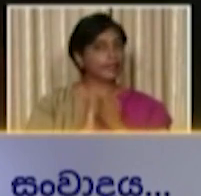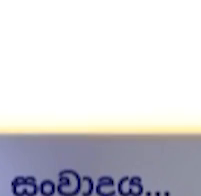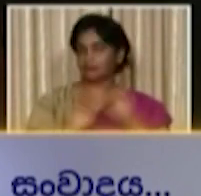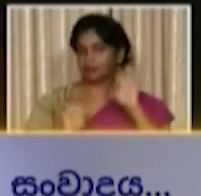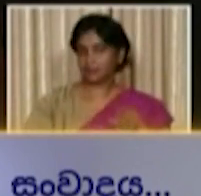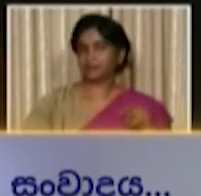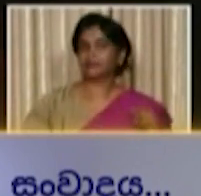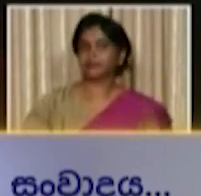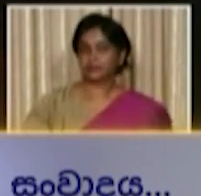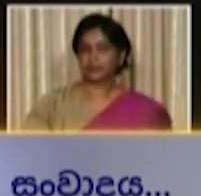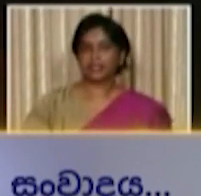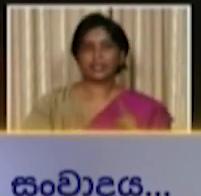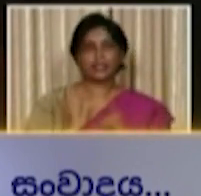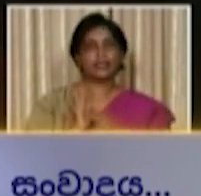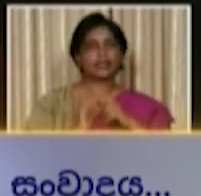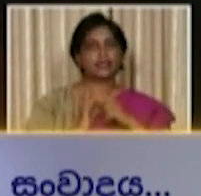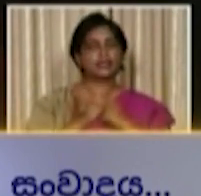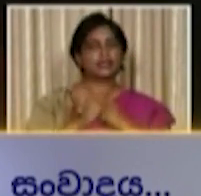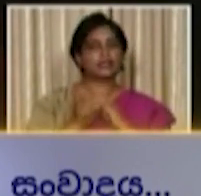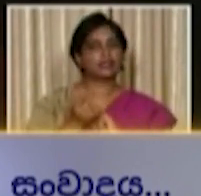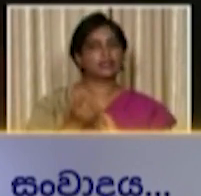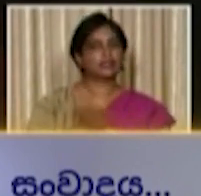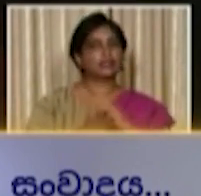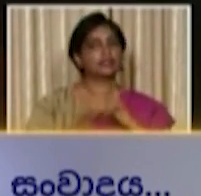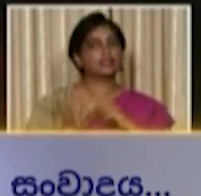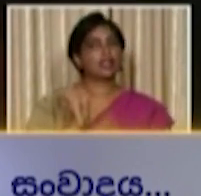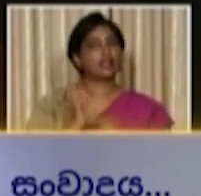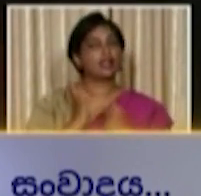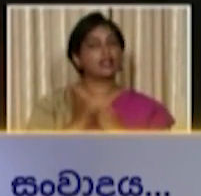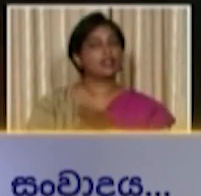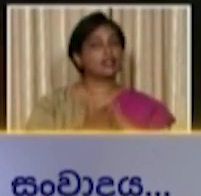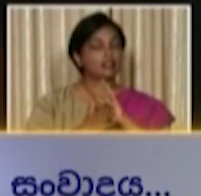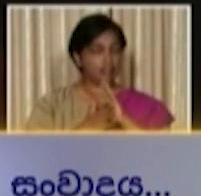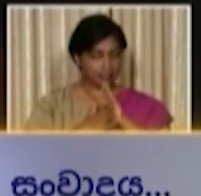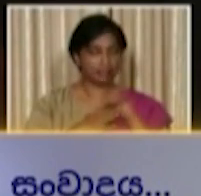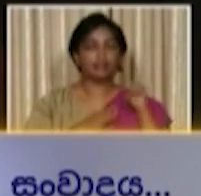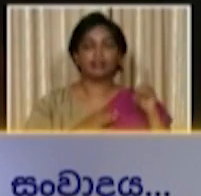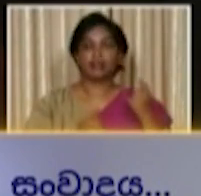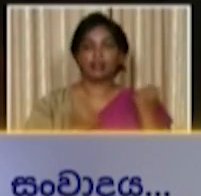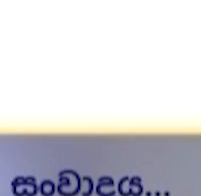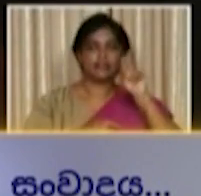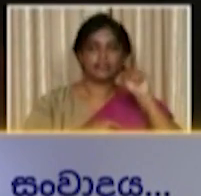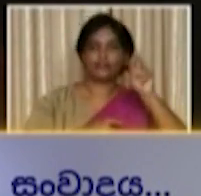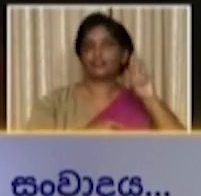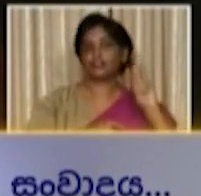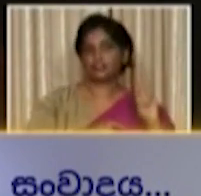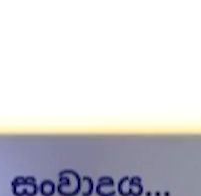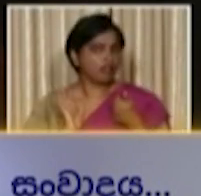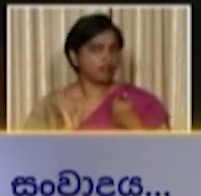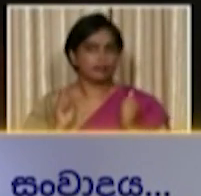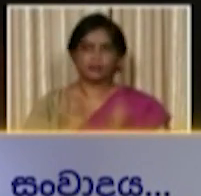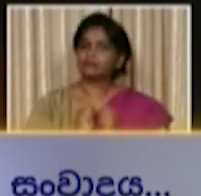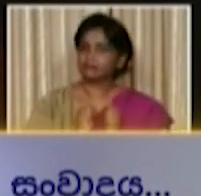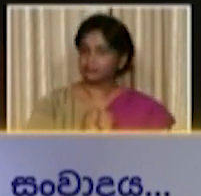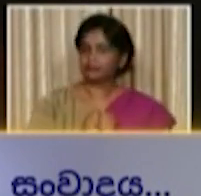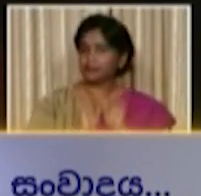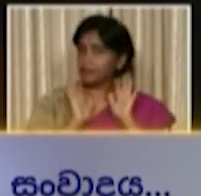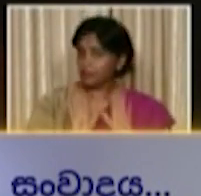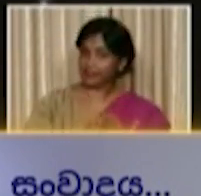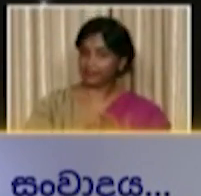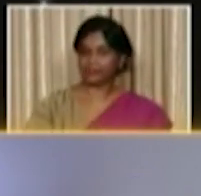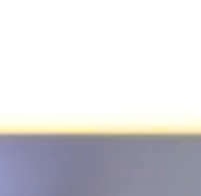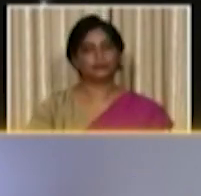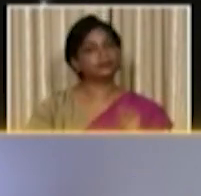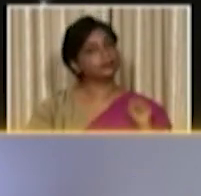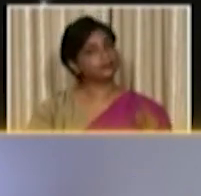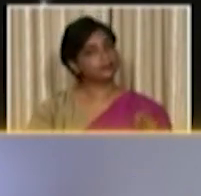කරලා තිබෙනවා. නිශාන්ත අනුරුද්ධ වීරසිංහ මෝටර රථ ප්‍රවාහන කොමසාරිස් ජෙනරාල් මෝටර රථ ප්‍රවාහන දෙපාර්තමේන්තුවේ. දැන් මේක හොඳ වැඩක්. හැබැයි හොඳ වැඩේ ක්‍රියාත්මක වෙන්නේ